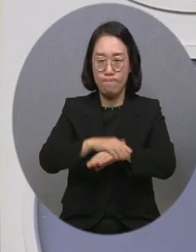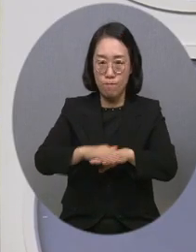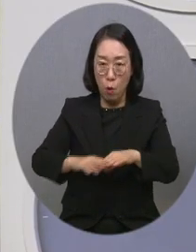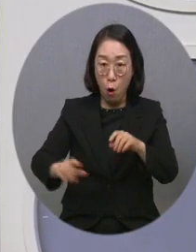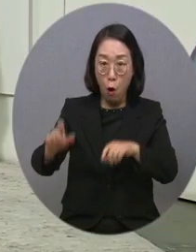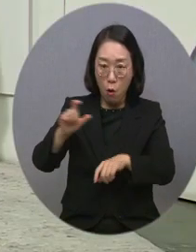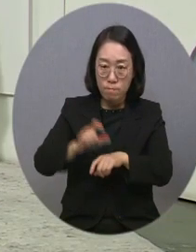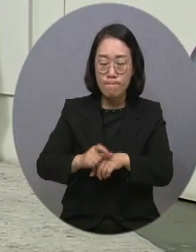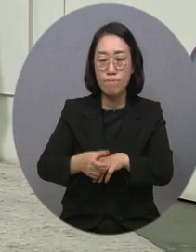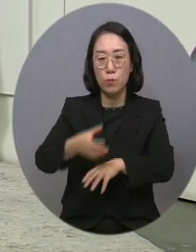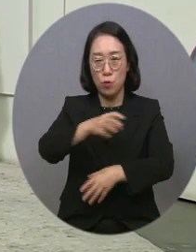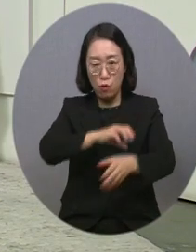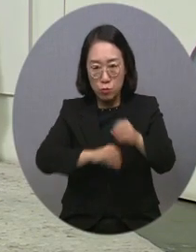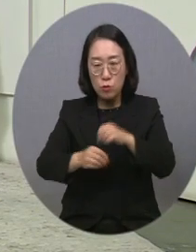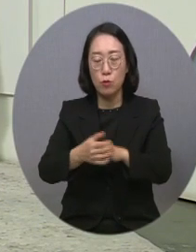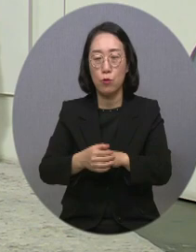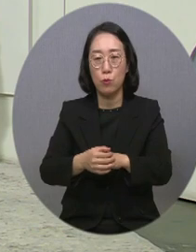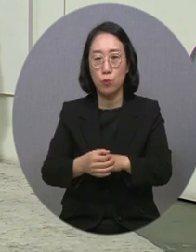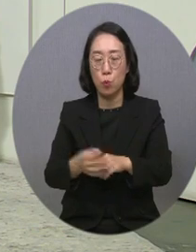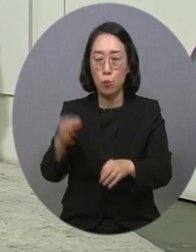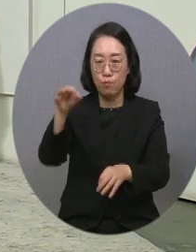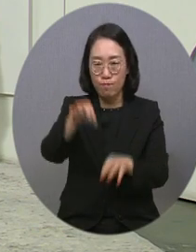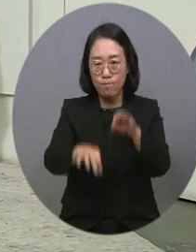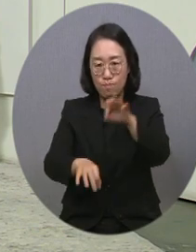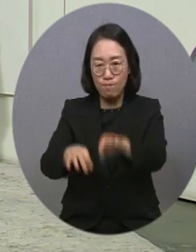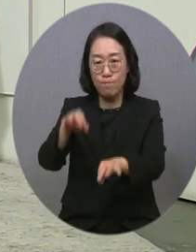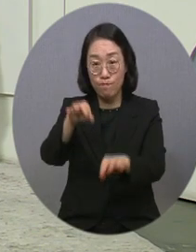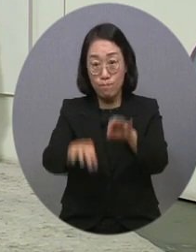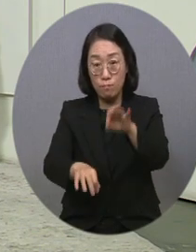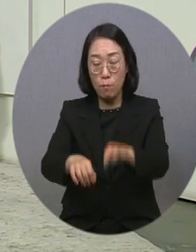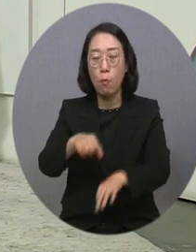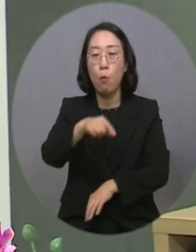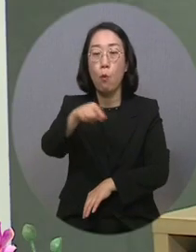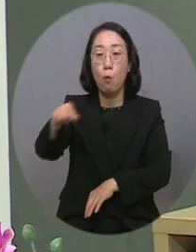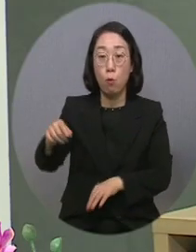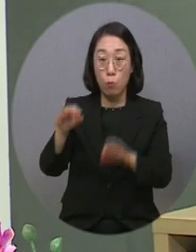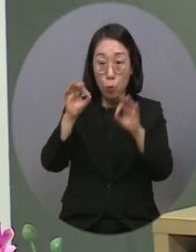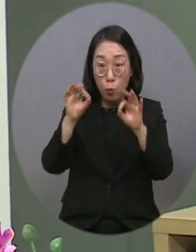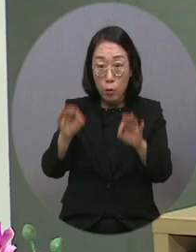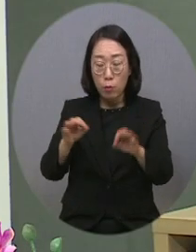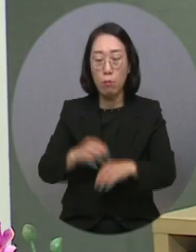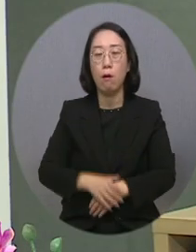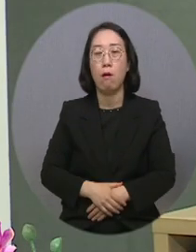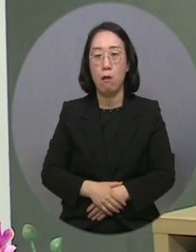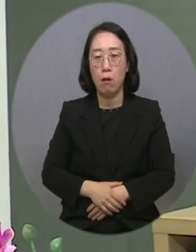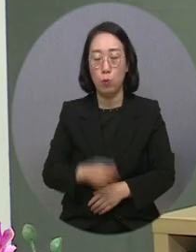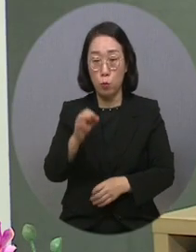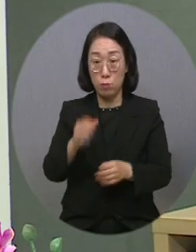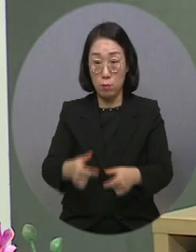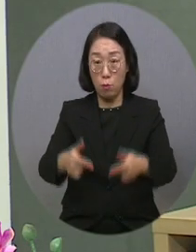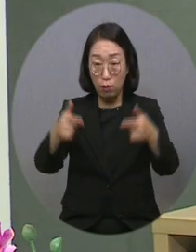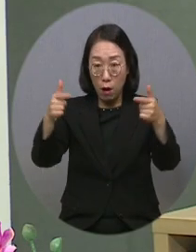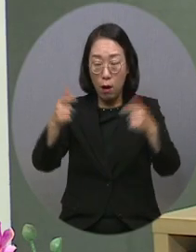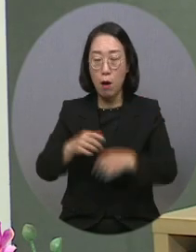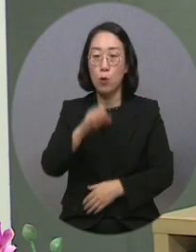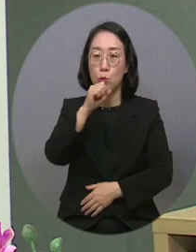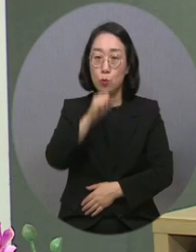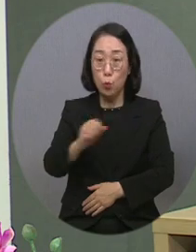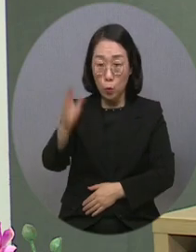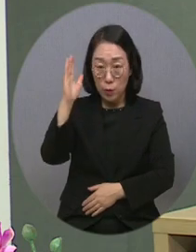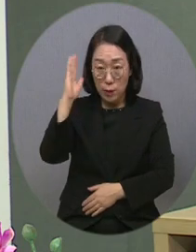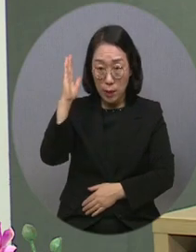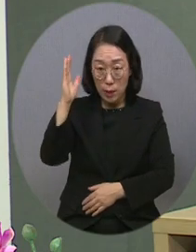예. 많은 분들이 더 증액을 했다 하는 예. 그런 결과론적으로 예. 발전적인 얘기를 들을